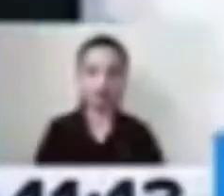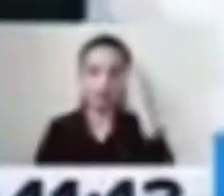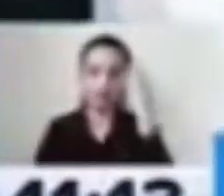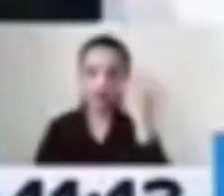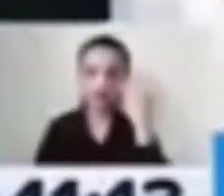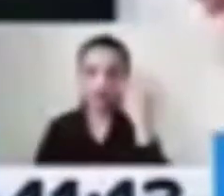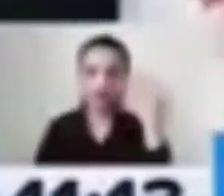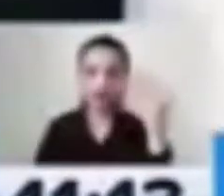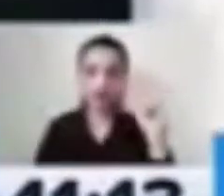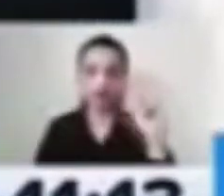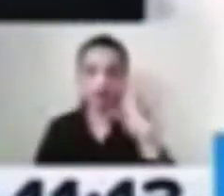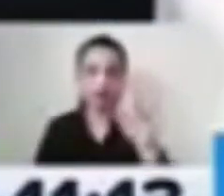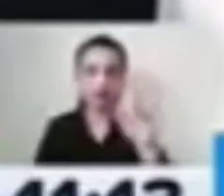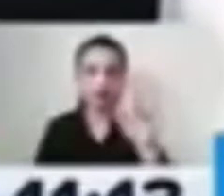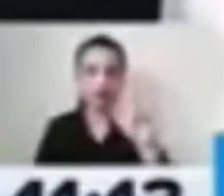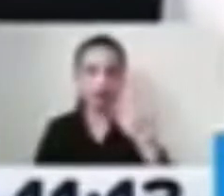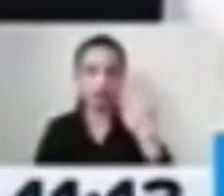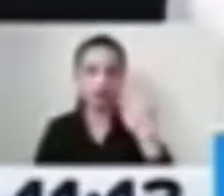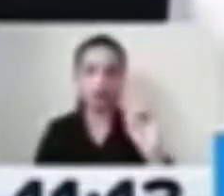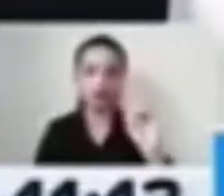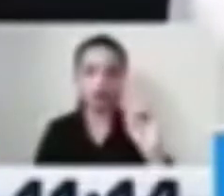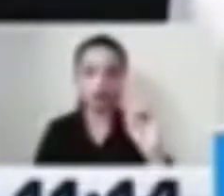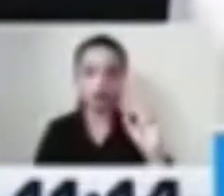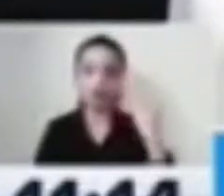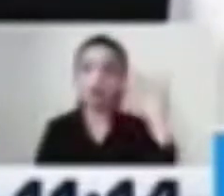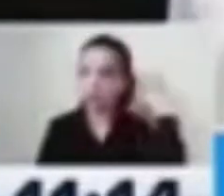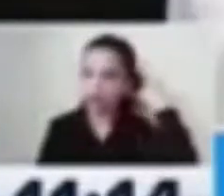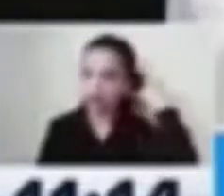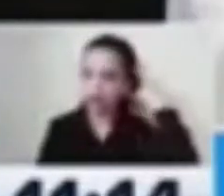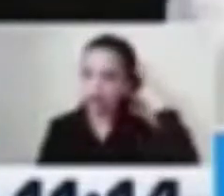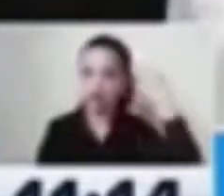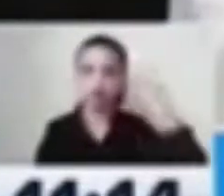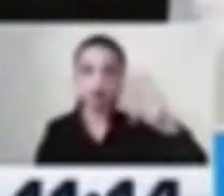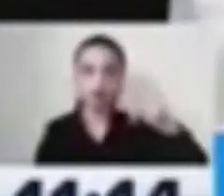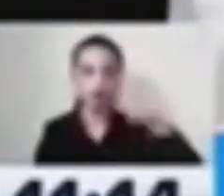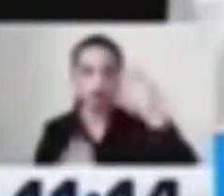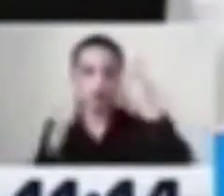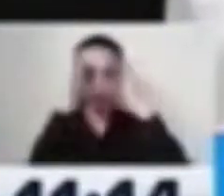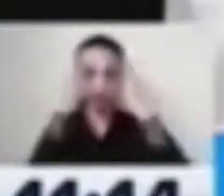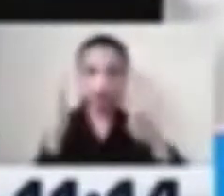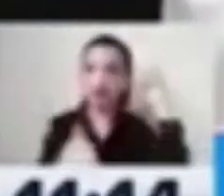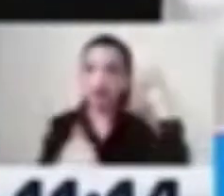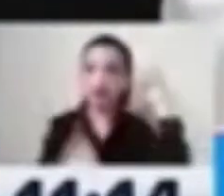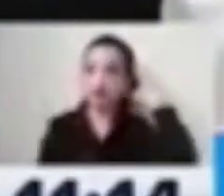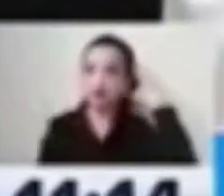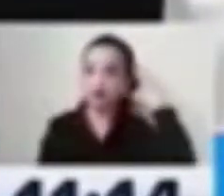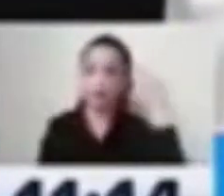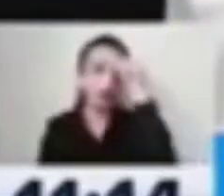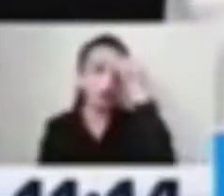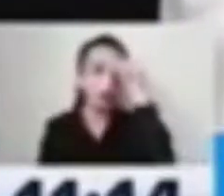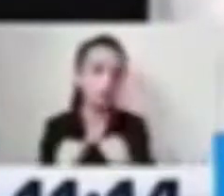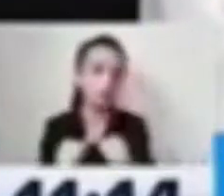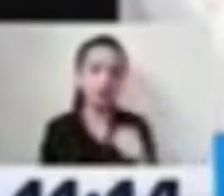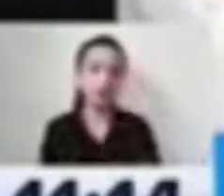Sabay po ba ang launching ng inyong mobile and broadband services?